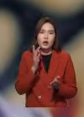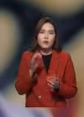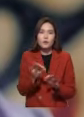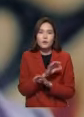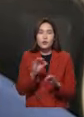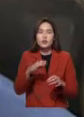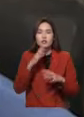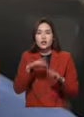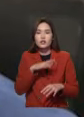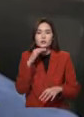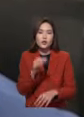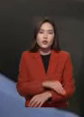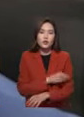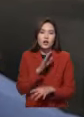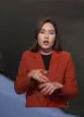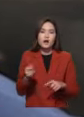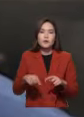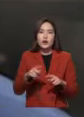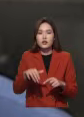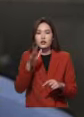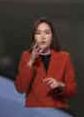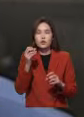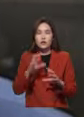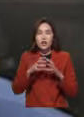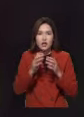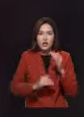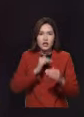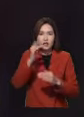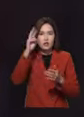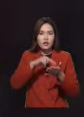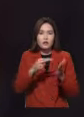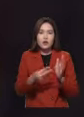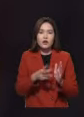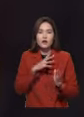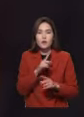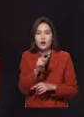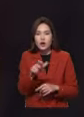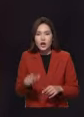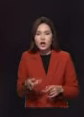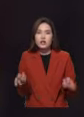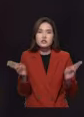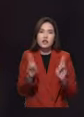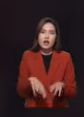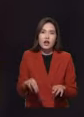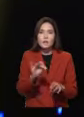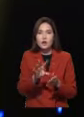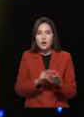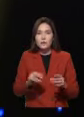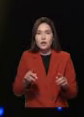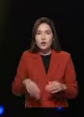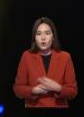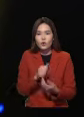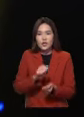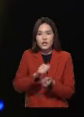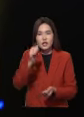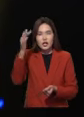жетерлік дейді жұбайы. Соны алдағы уақытта халыққа жеткізуді жоспарлап отыр. Артында өлмей тұғын сөз қалдырған өр тұлғаның жарқын бейнесі